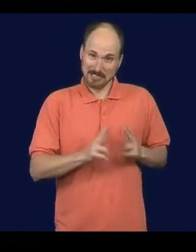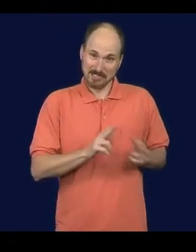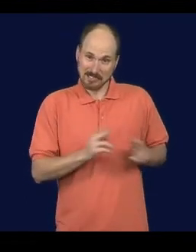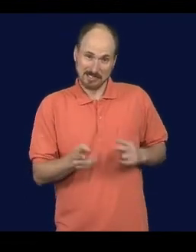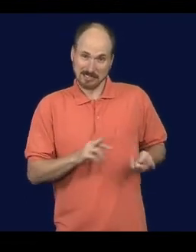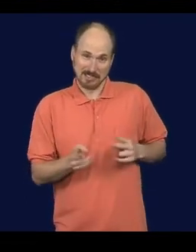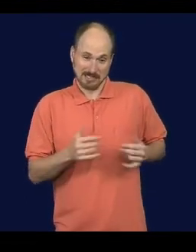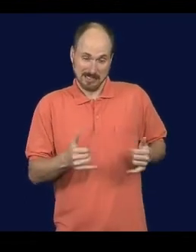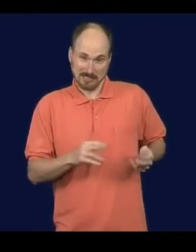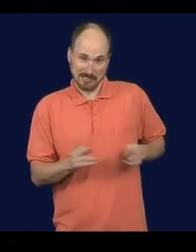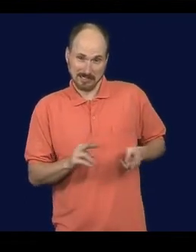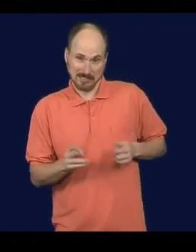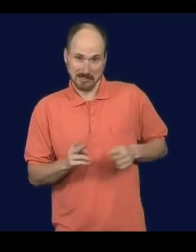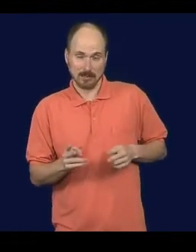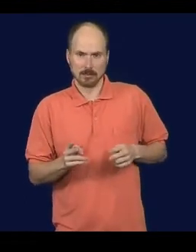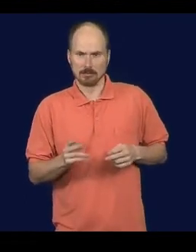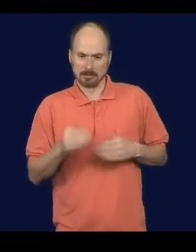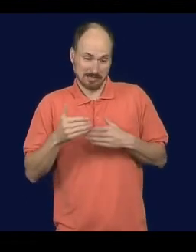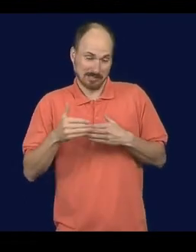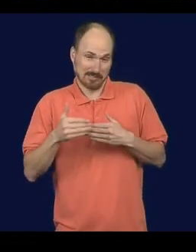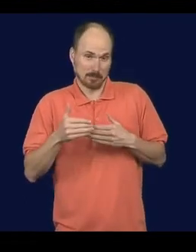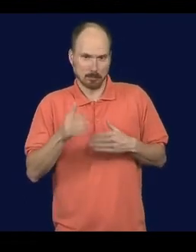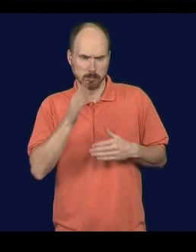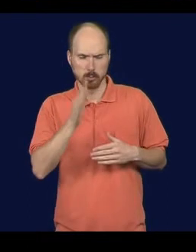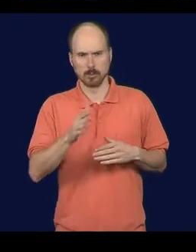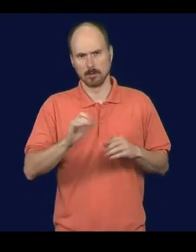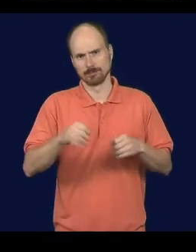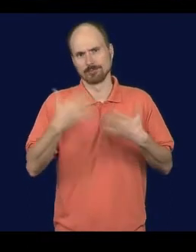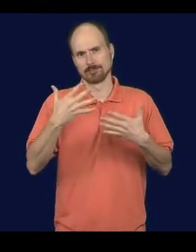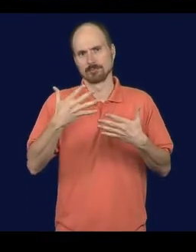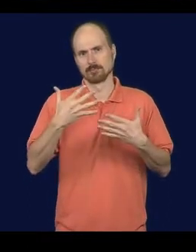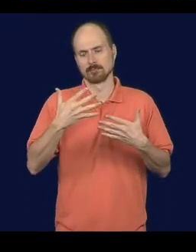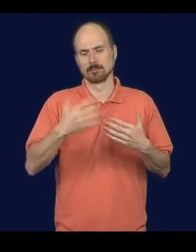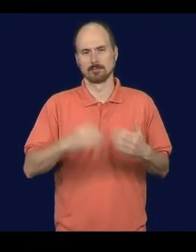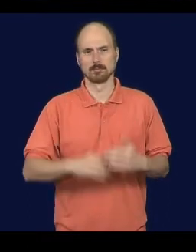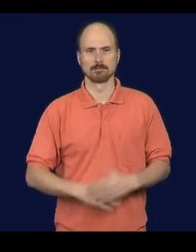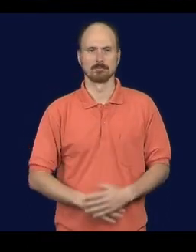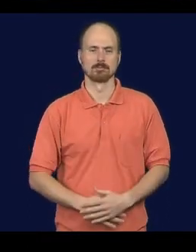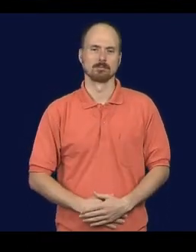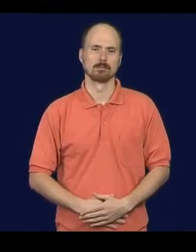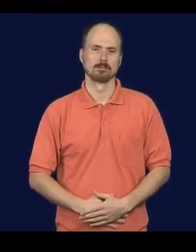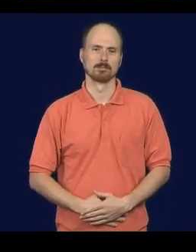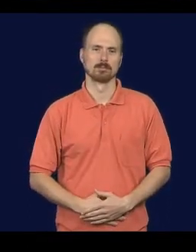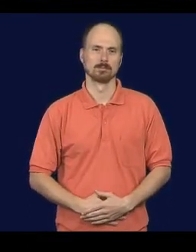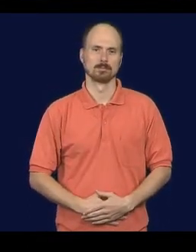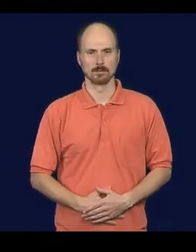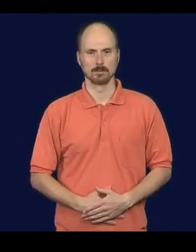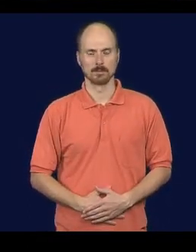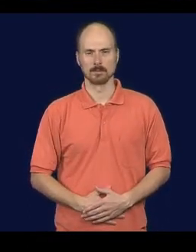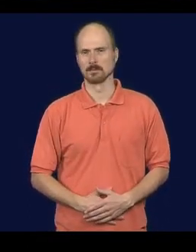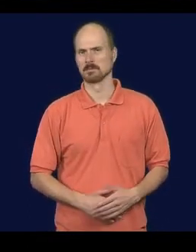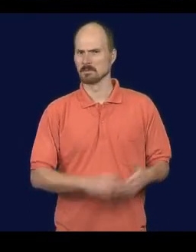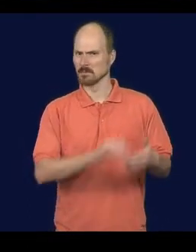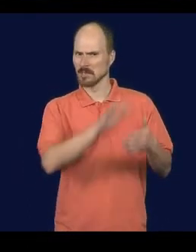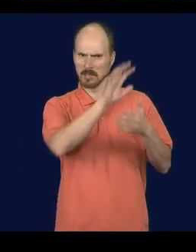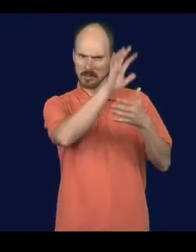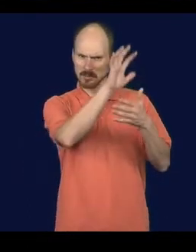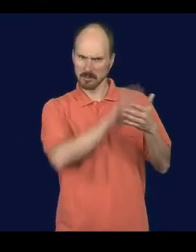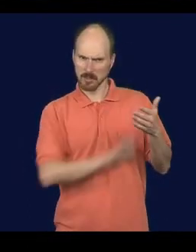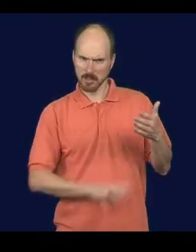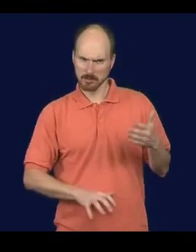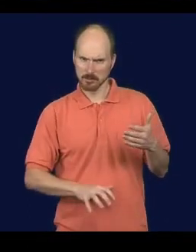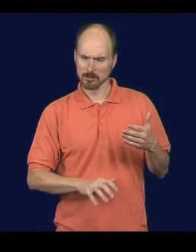přímě nevím, jakým způsobem mám odpovědět, protože opravdu využívám ty informační zdroje, které jsou mainstreamové.